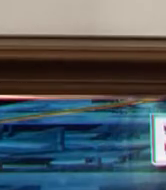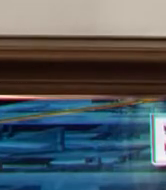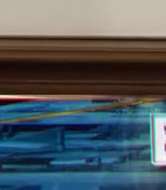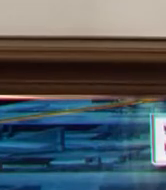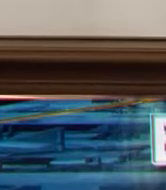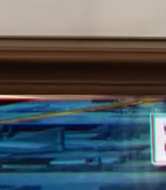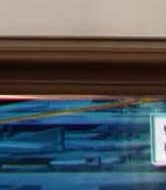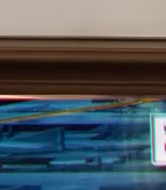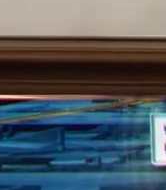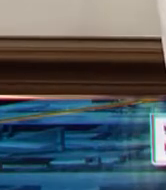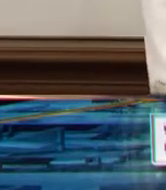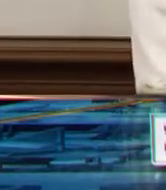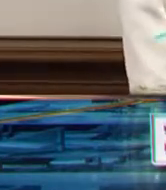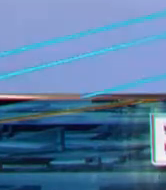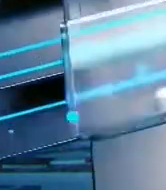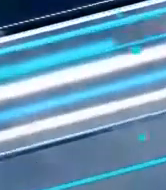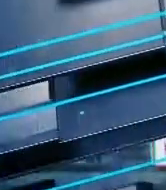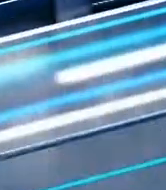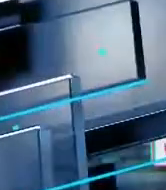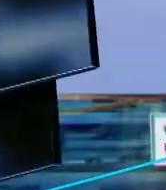ордені табыс етілді.